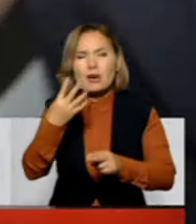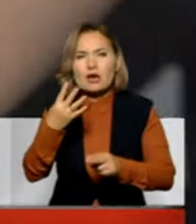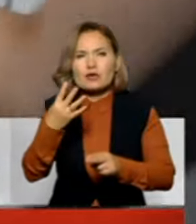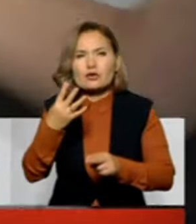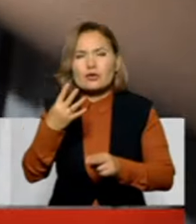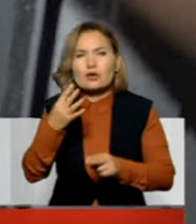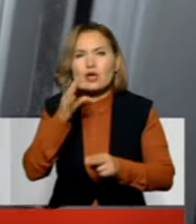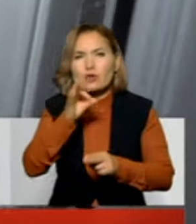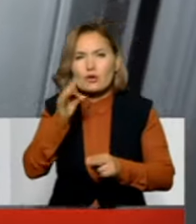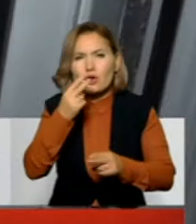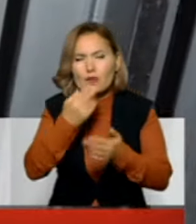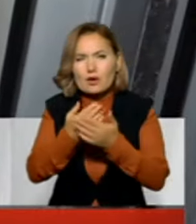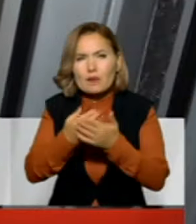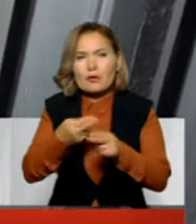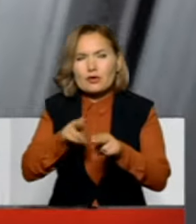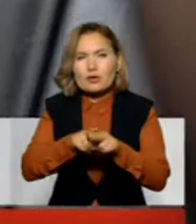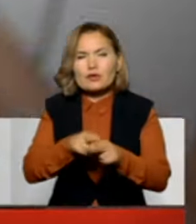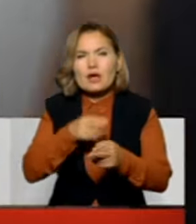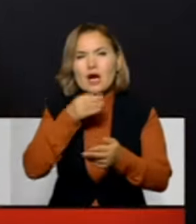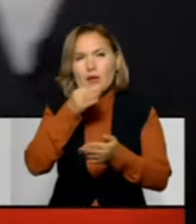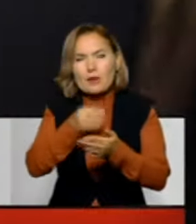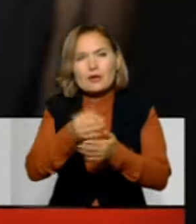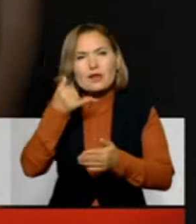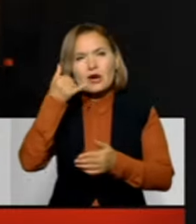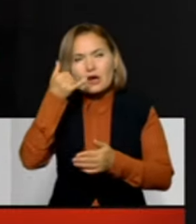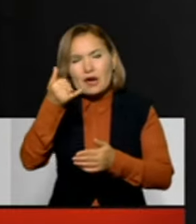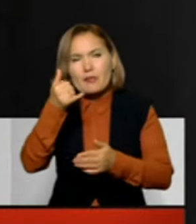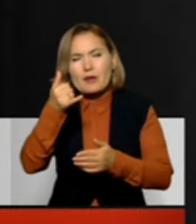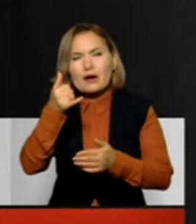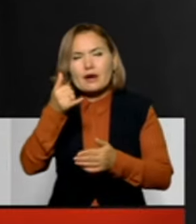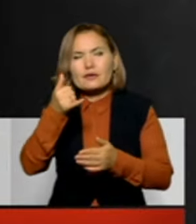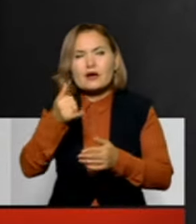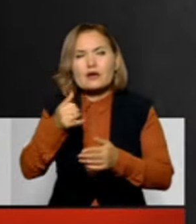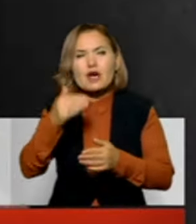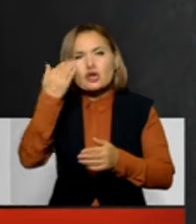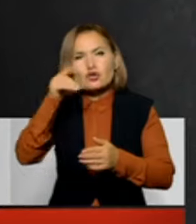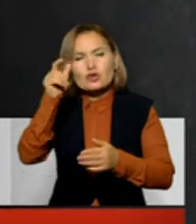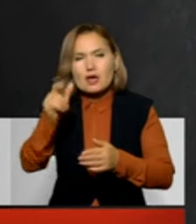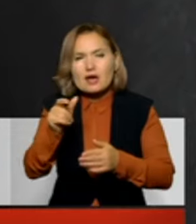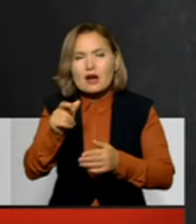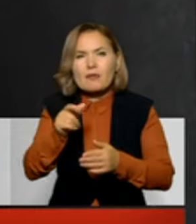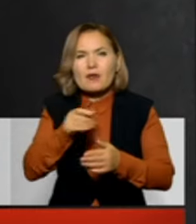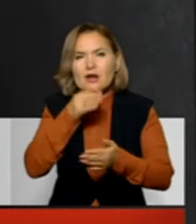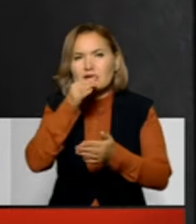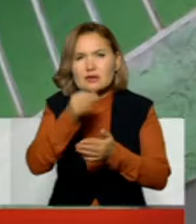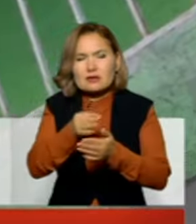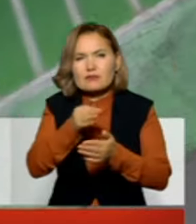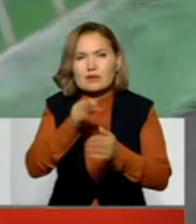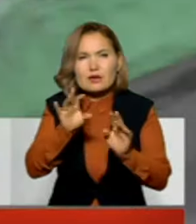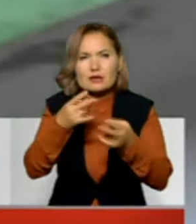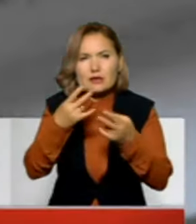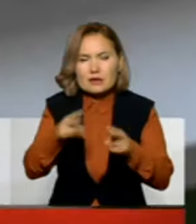24009-ды көрсетіп тұр. Осылай деп, ұялы телефоныңызға хабарласқан бейтаныс адамға артық ақпарат айтпаңыз.